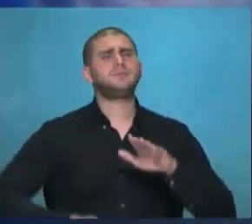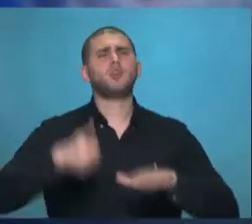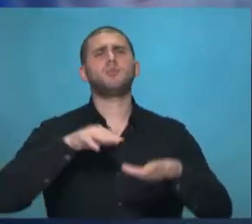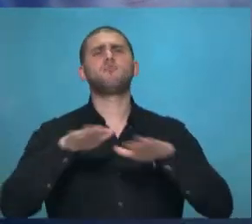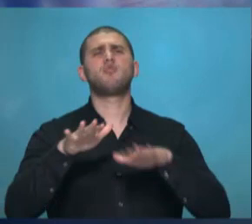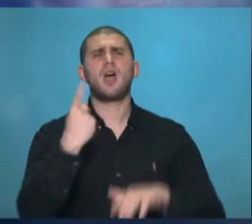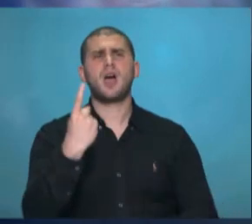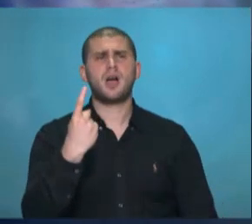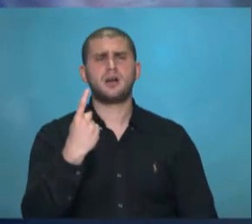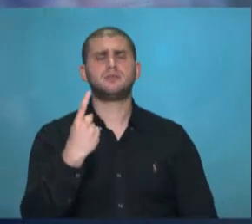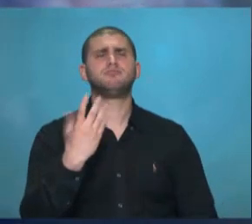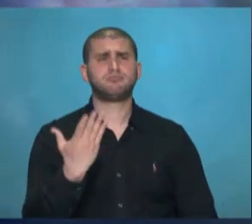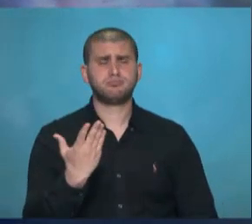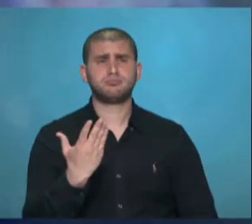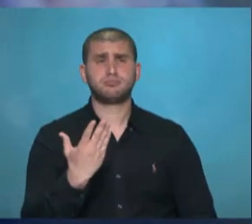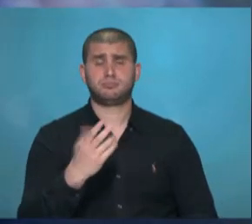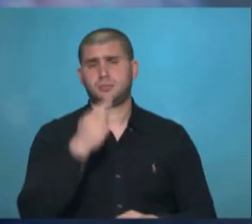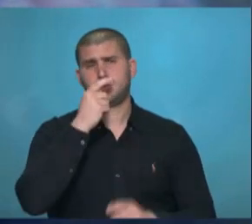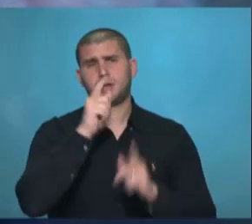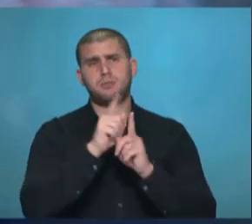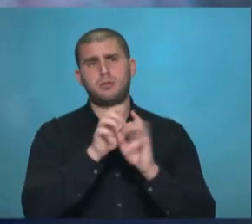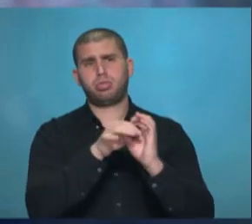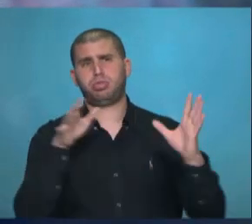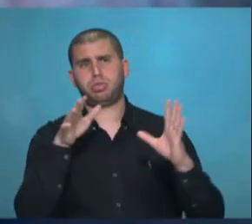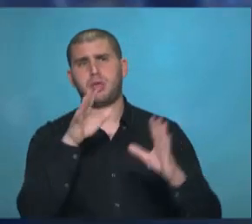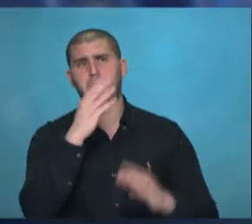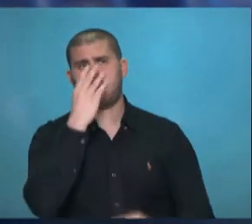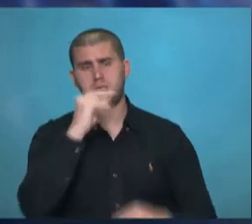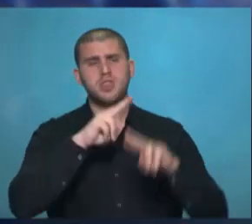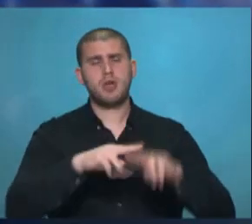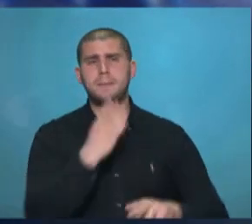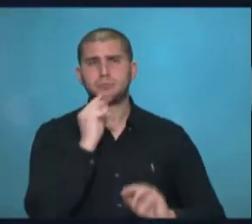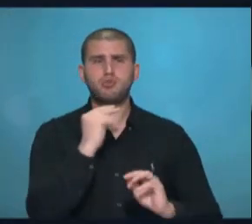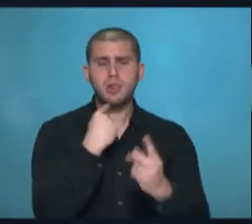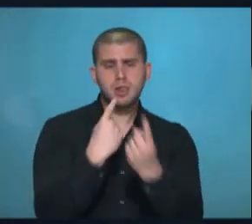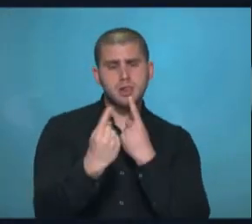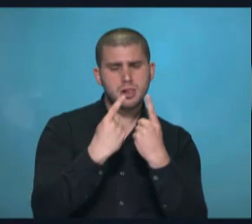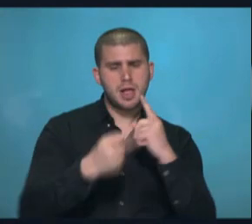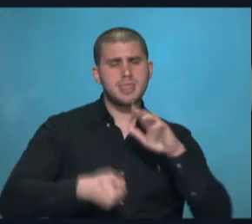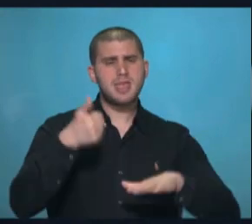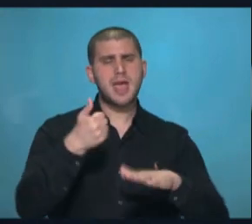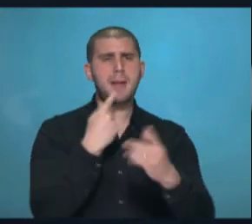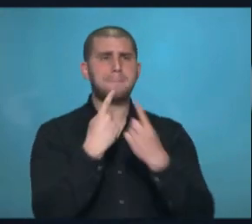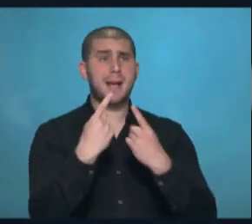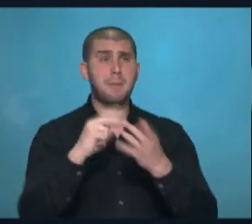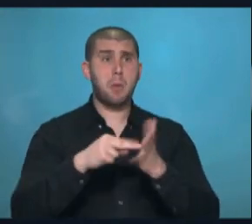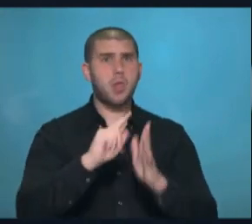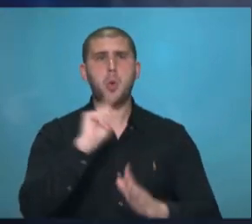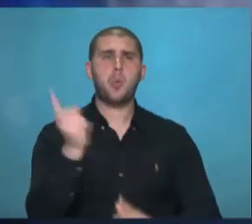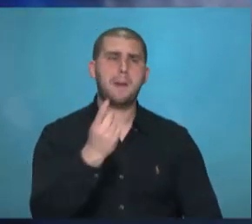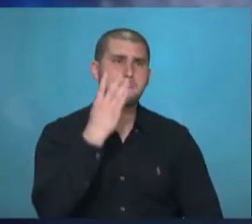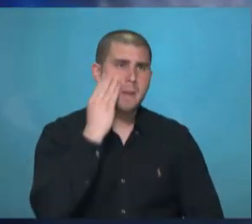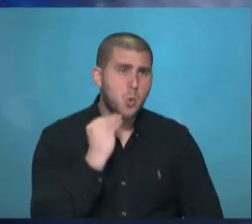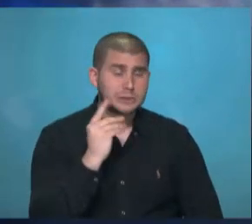כאמור, מיכאל שמש, נוטש את פוטין, נשאר בארץ כדי לנהל את כל המגעים הפוליטיים, אבל לא כולם מרוצים.